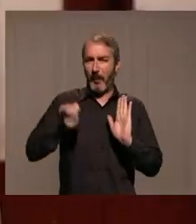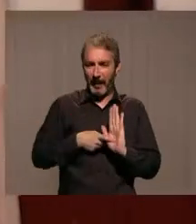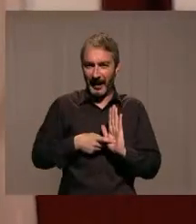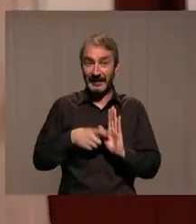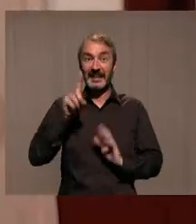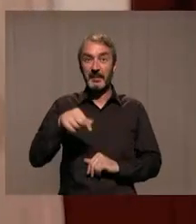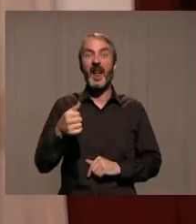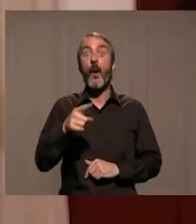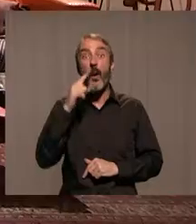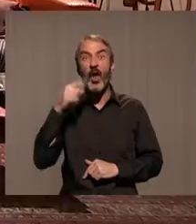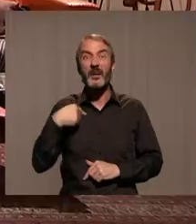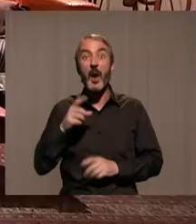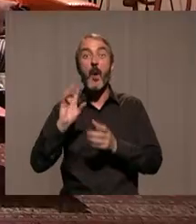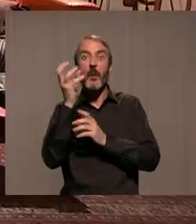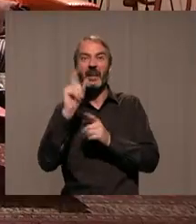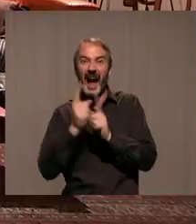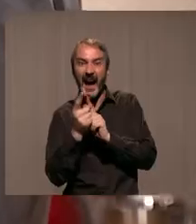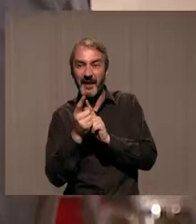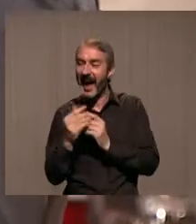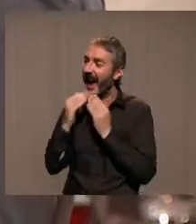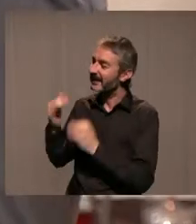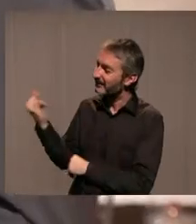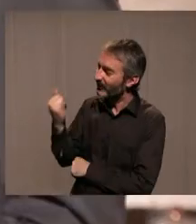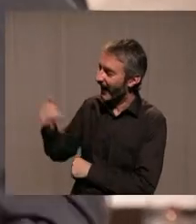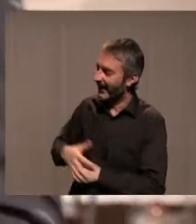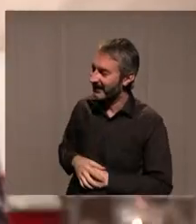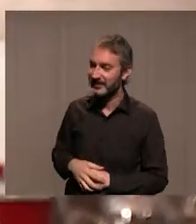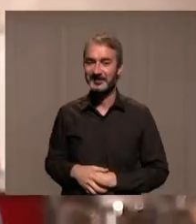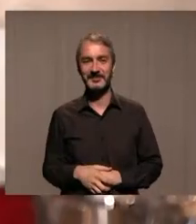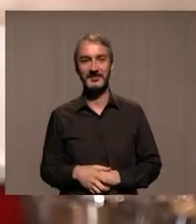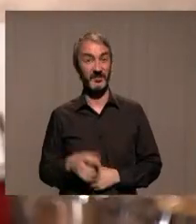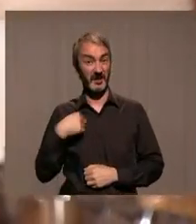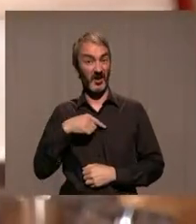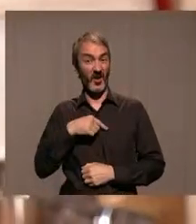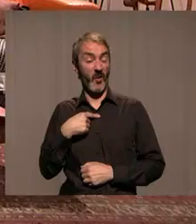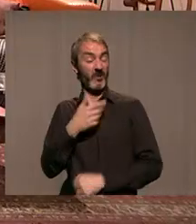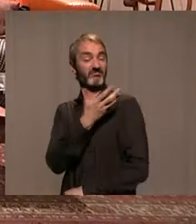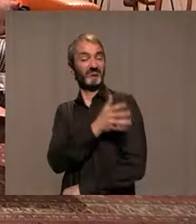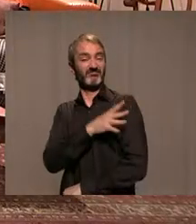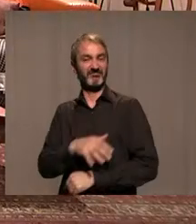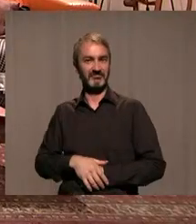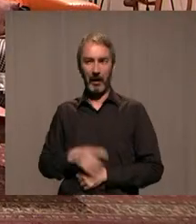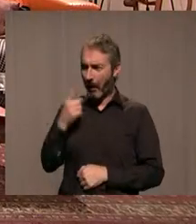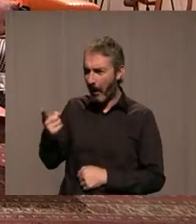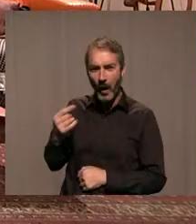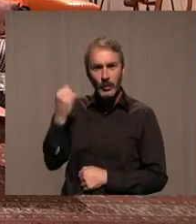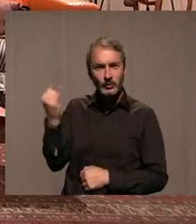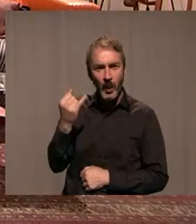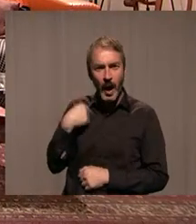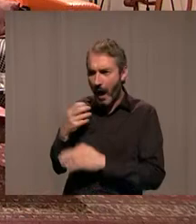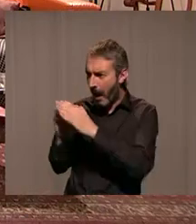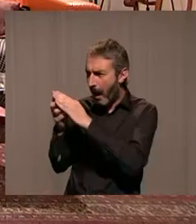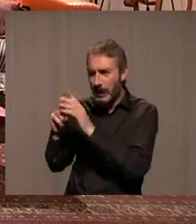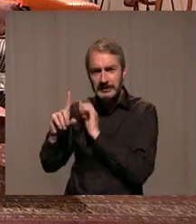hi ha un noi que em canvia les bombetes. Mm. Gràcies, Joan. Molt bé. Tinc personal. Fixa't tu, el Joan només farà això i se'n